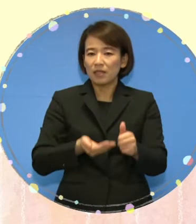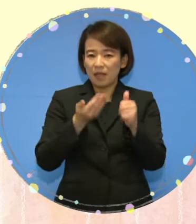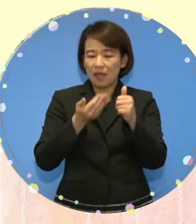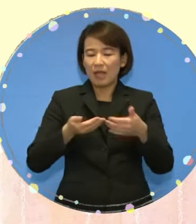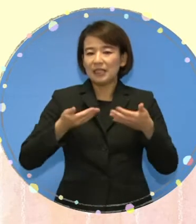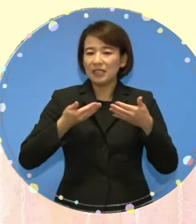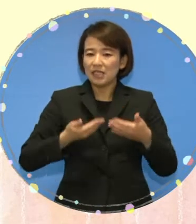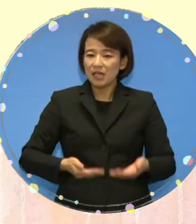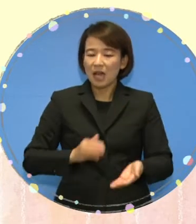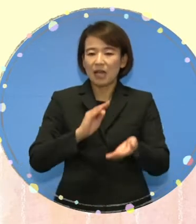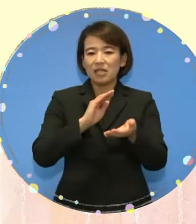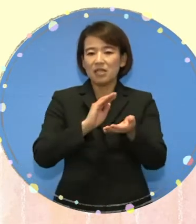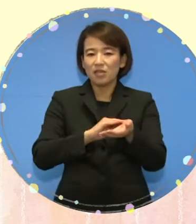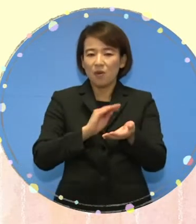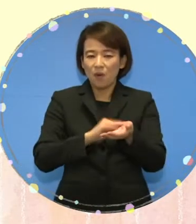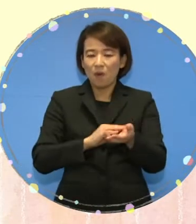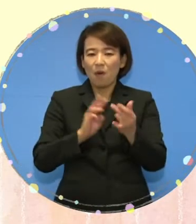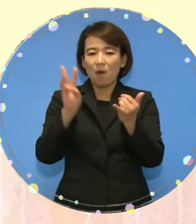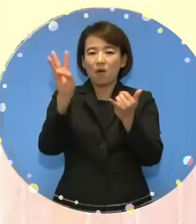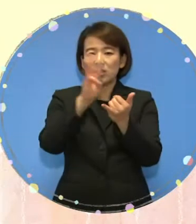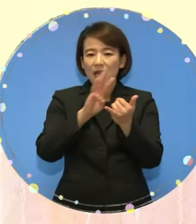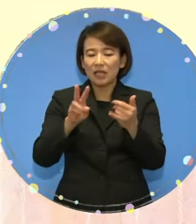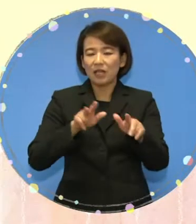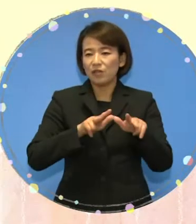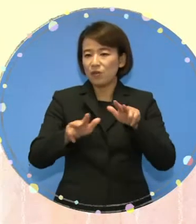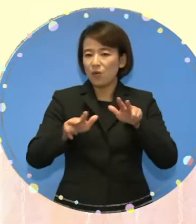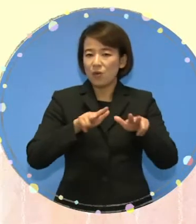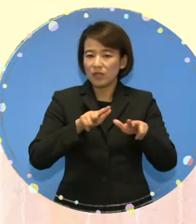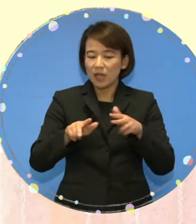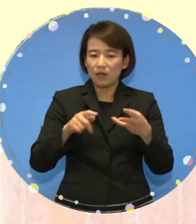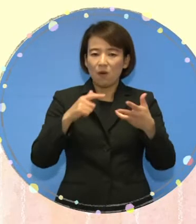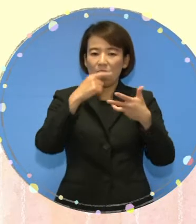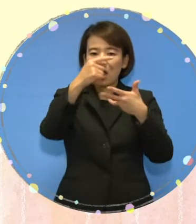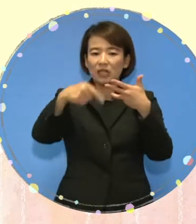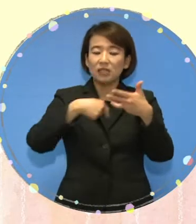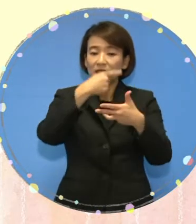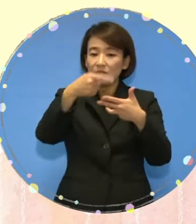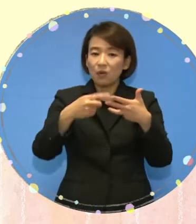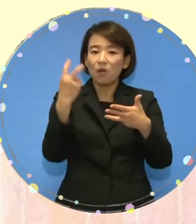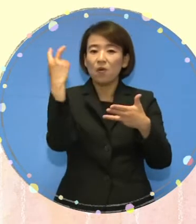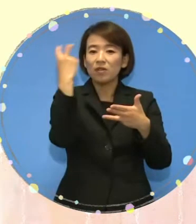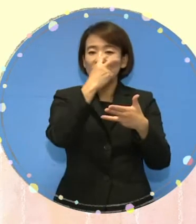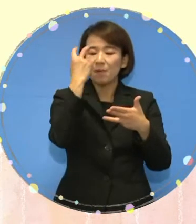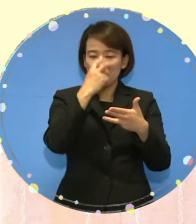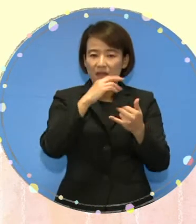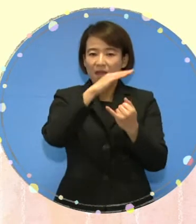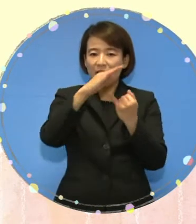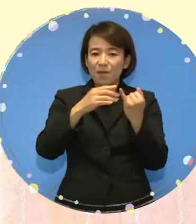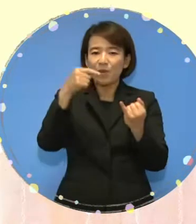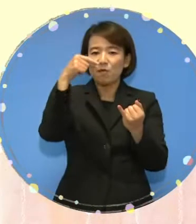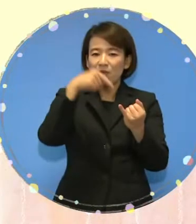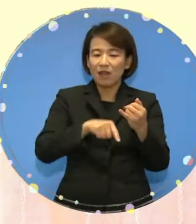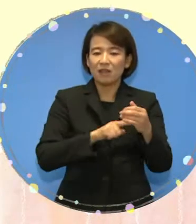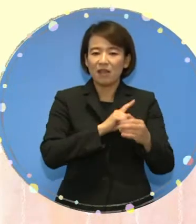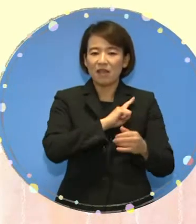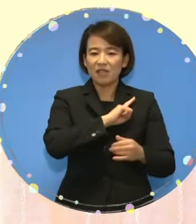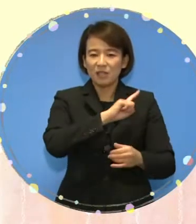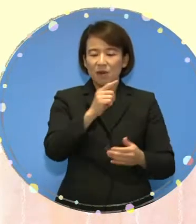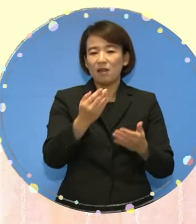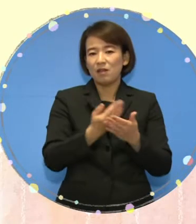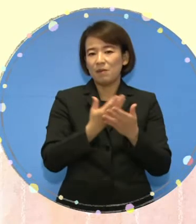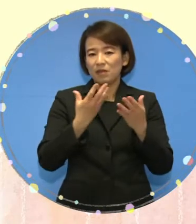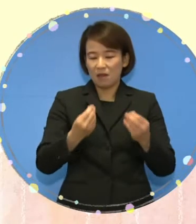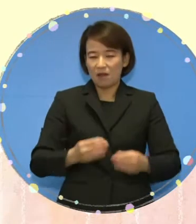治安医療災害行政の8項目で愛媛県ではトップの評価となっており